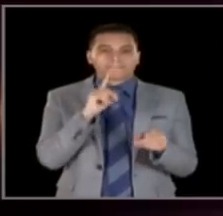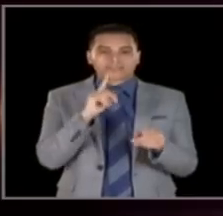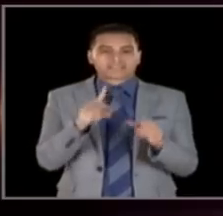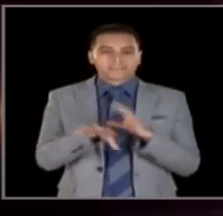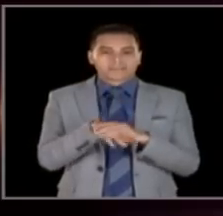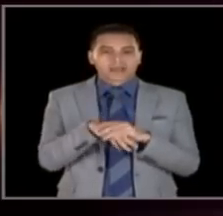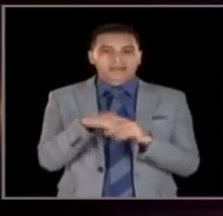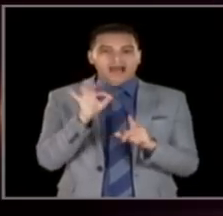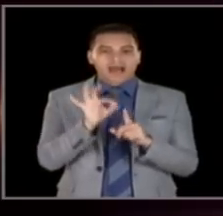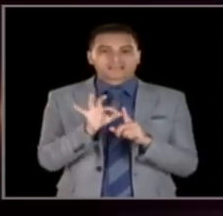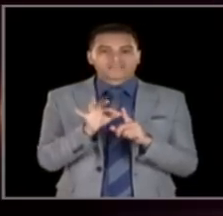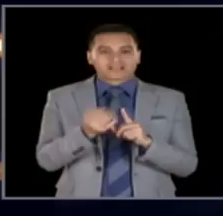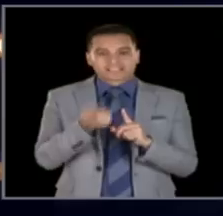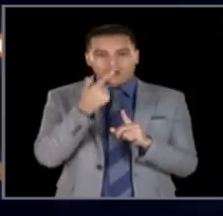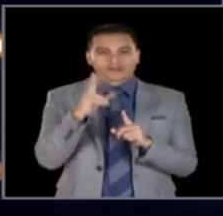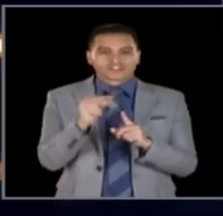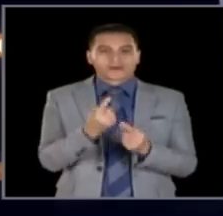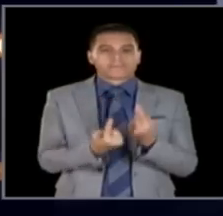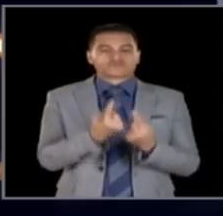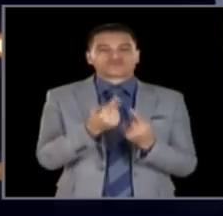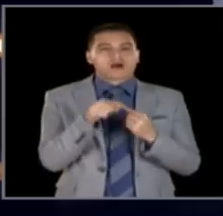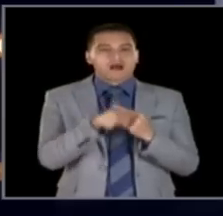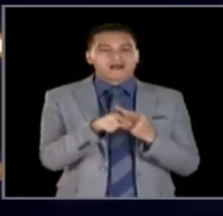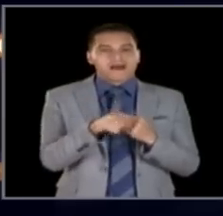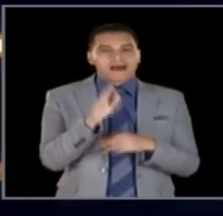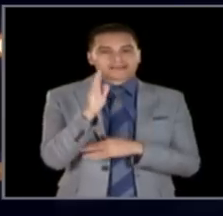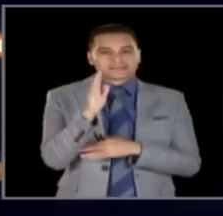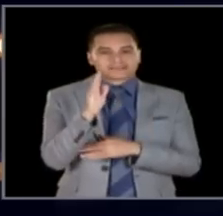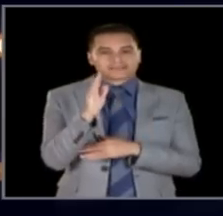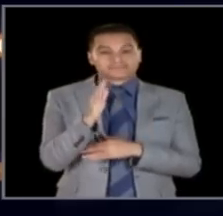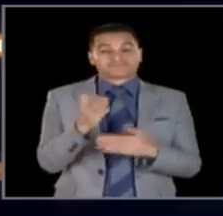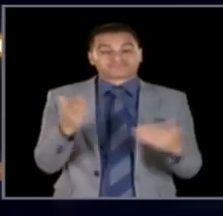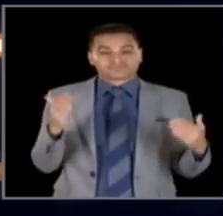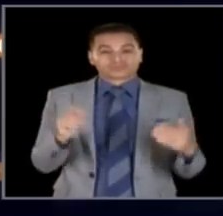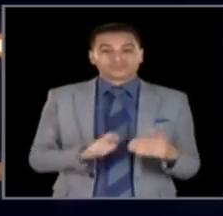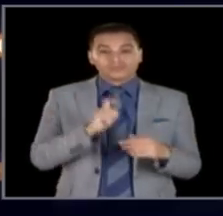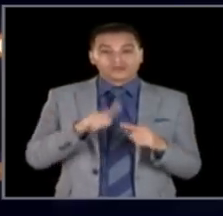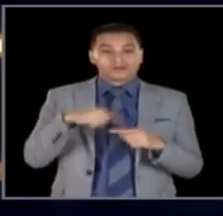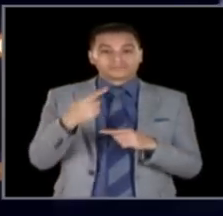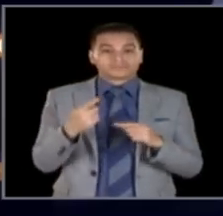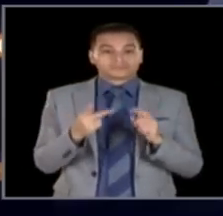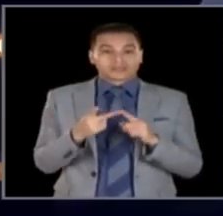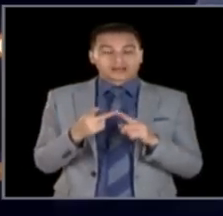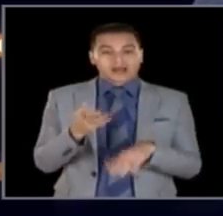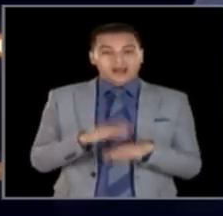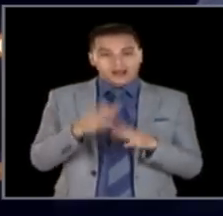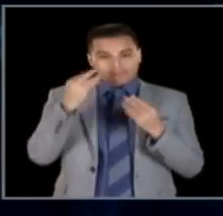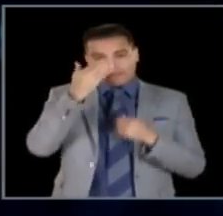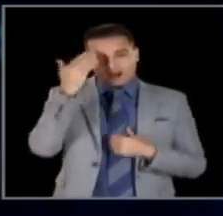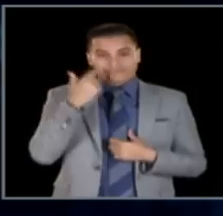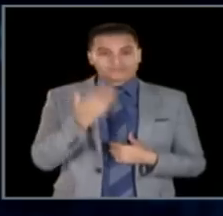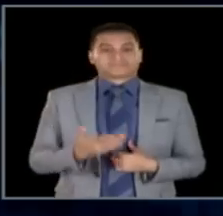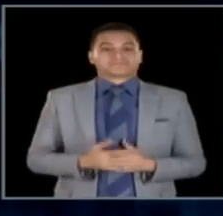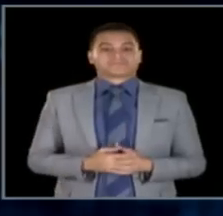للنبات او الافات او الافات الزراعيه يعني بشكل عام. ربنا يوفقك. ميرسي، ربنا يخليك. ودلوقتي مع الفقره الثانيه، فقره